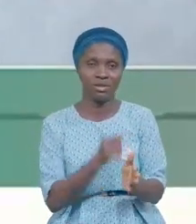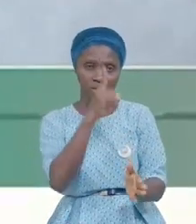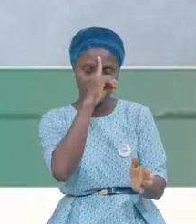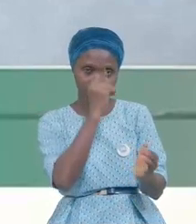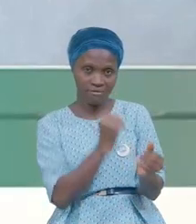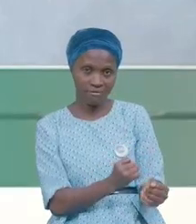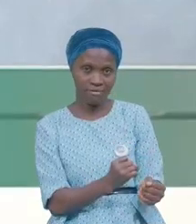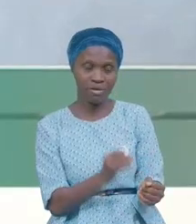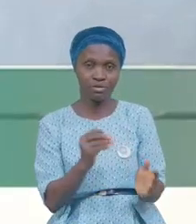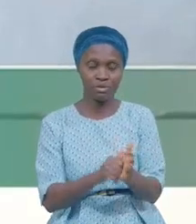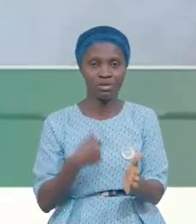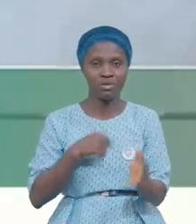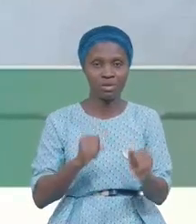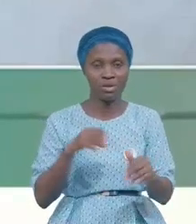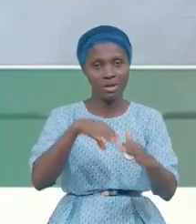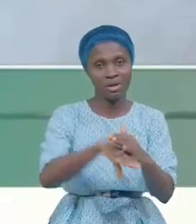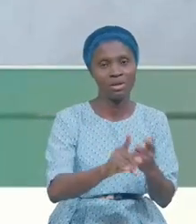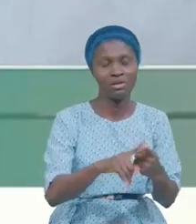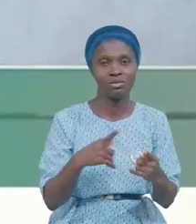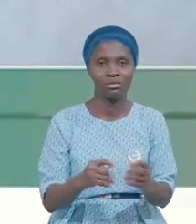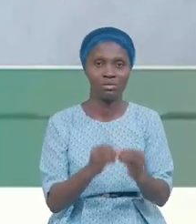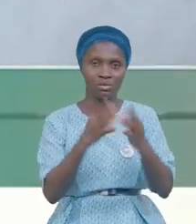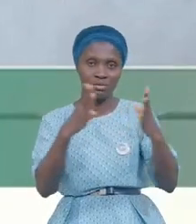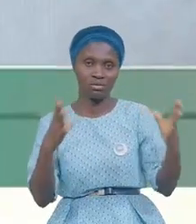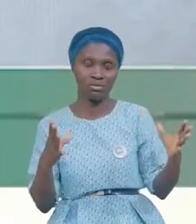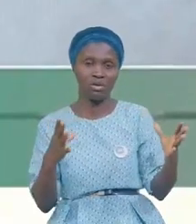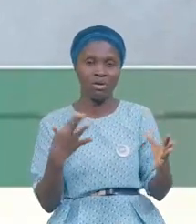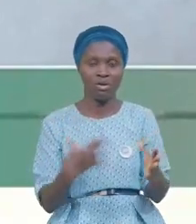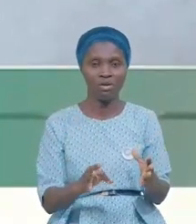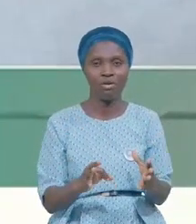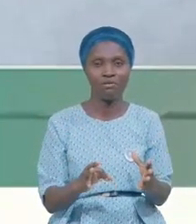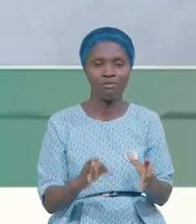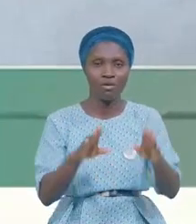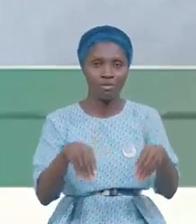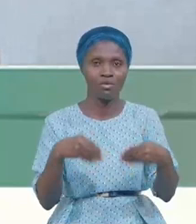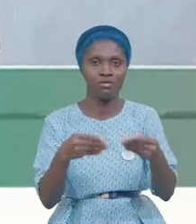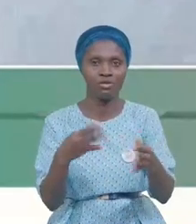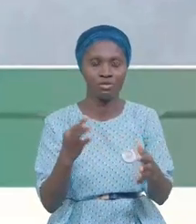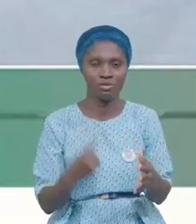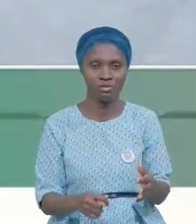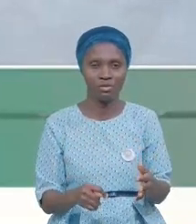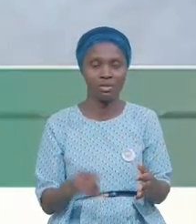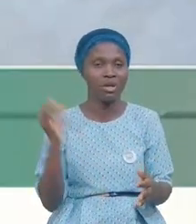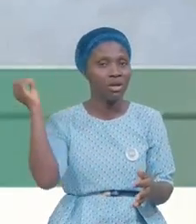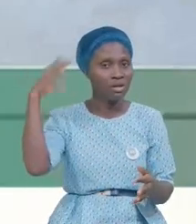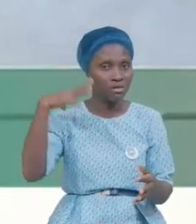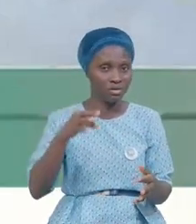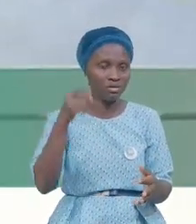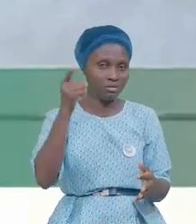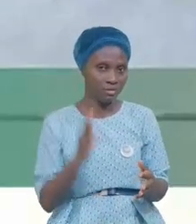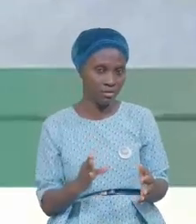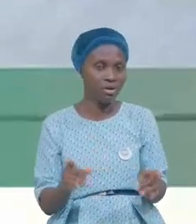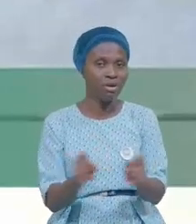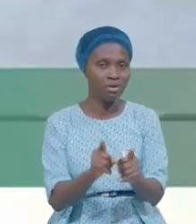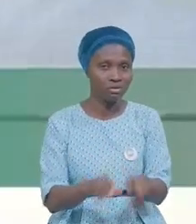entrer dans les possessions multiples, les provisions multiples de la grâce de Dieu. Les possesseurs de la même mesure